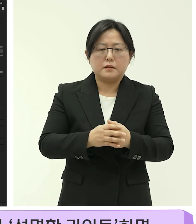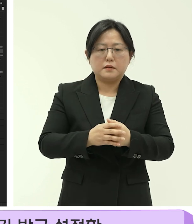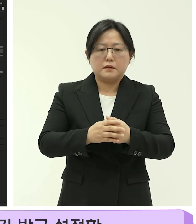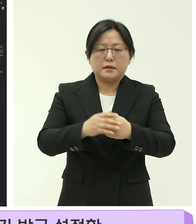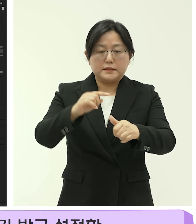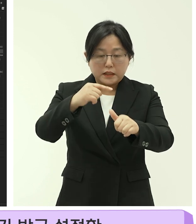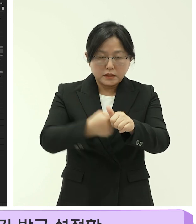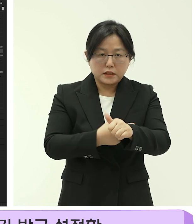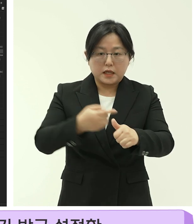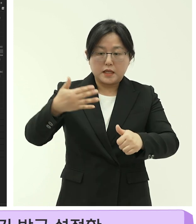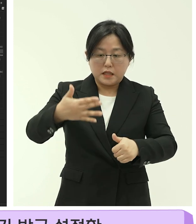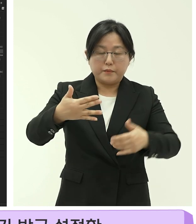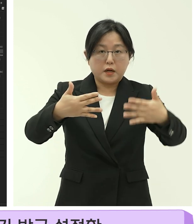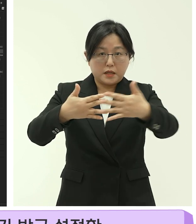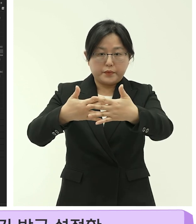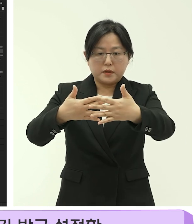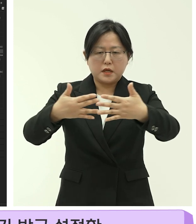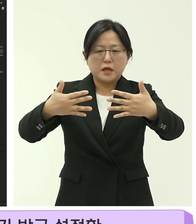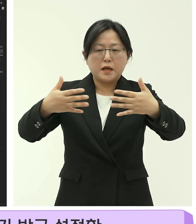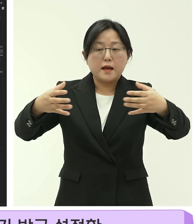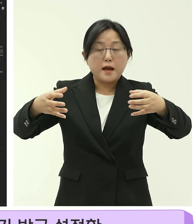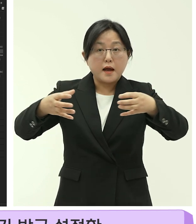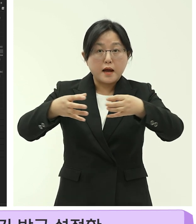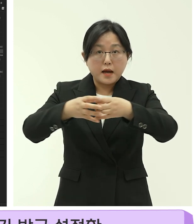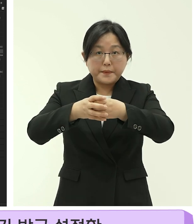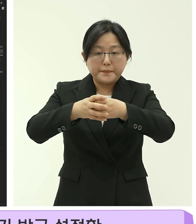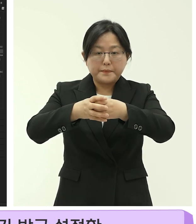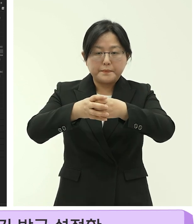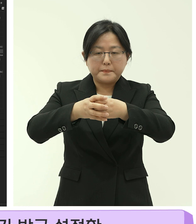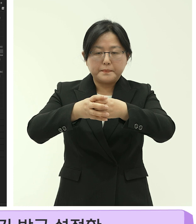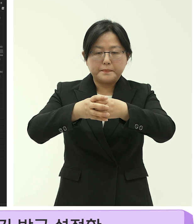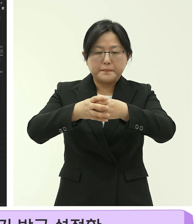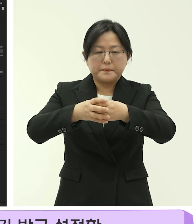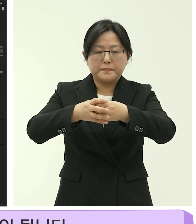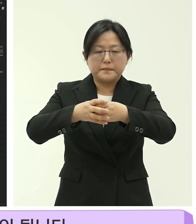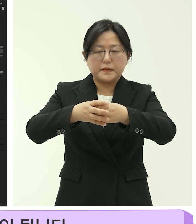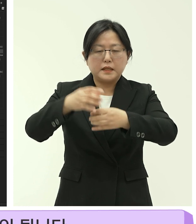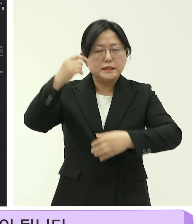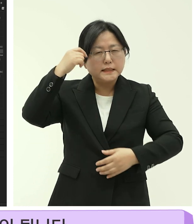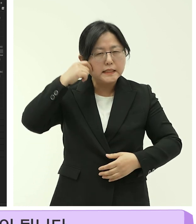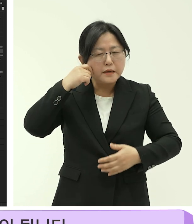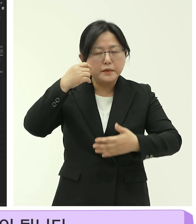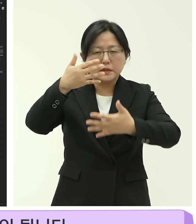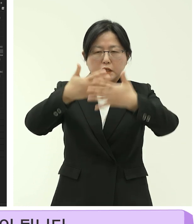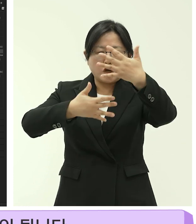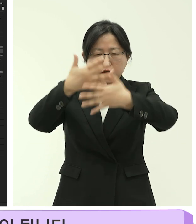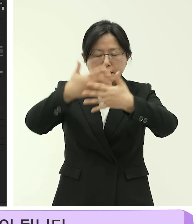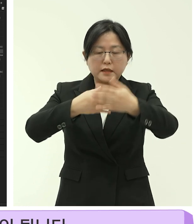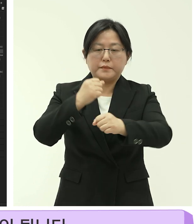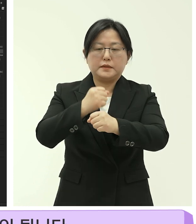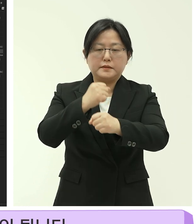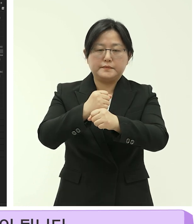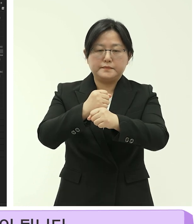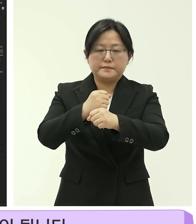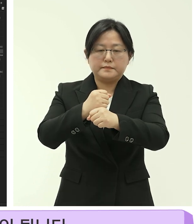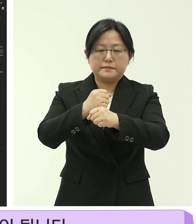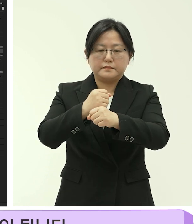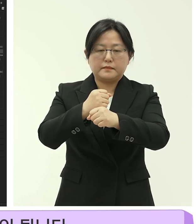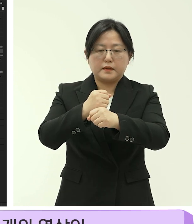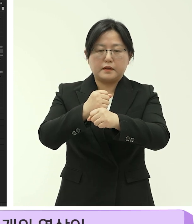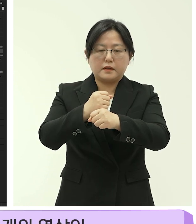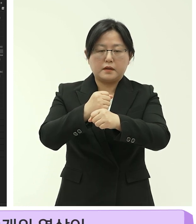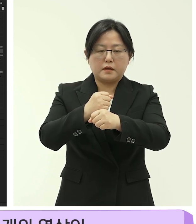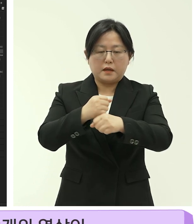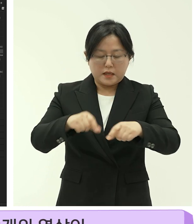하면 자연스럽게 또 1번 트랙과 2번 트랙에서 제가 방금 설정한 혼합 모드의 느낌을 가지면서 조절이 됩니다.